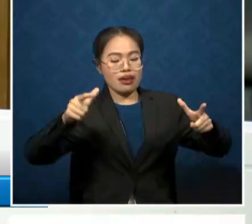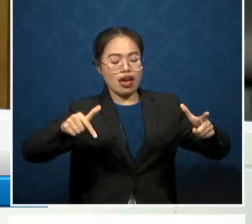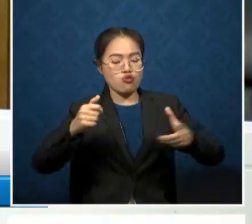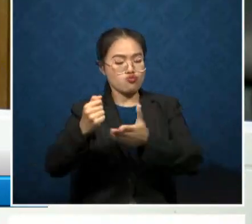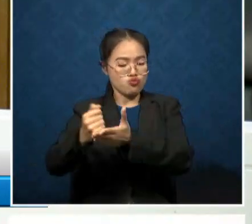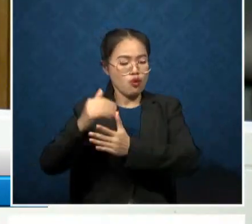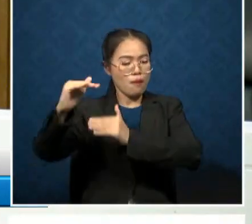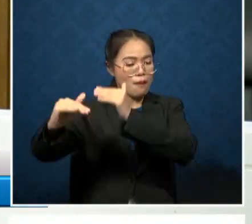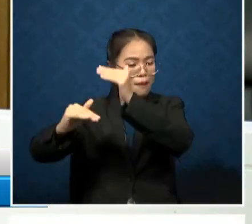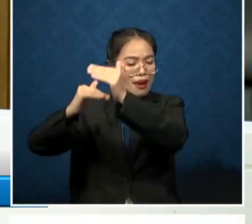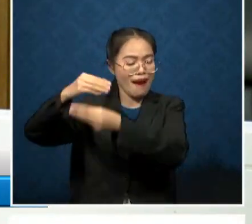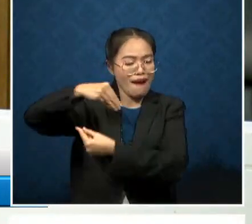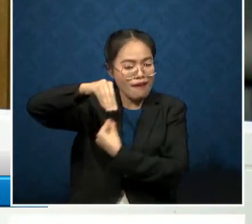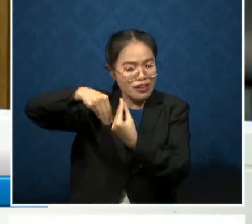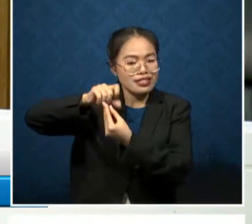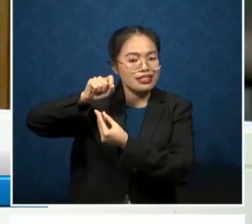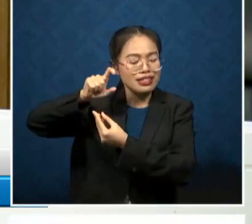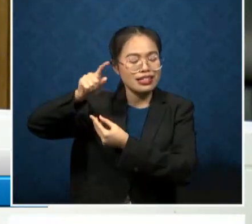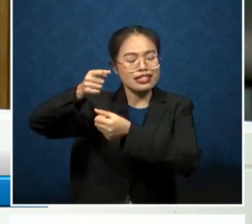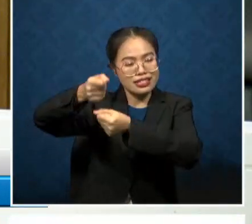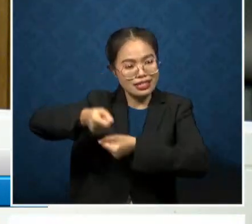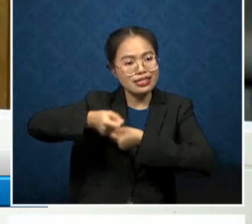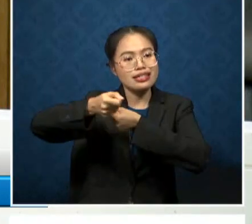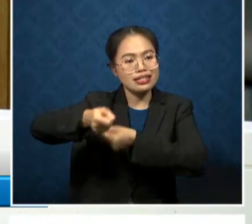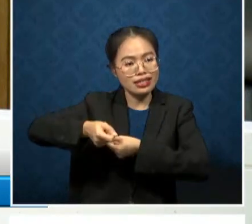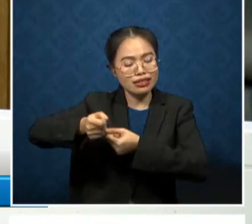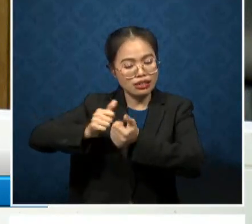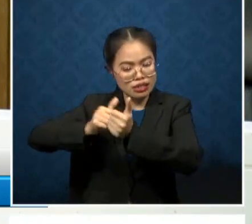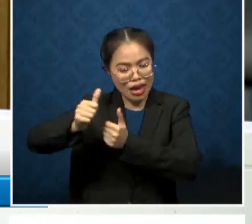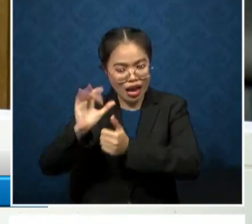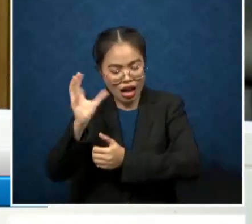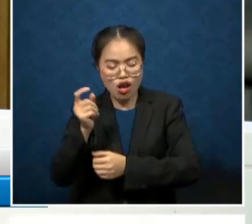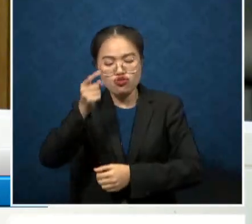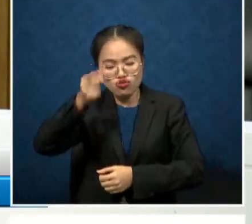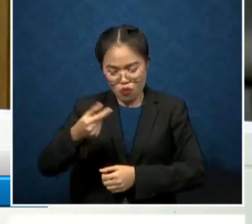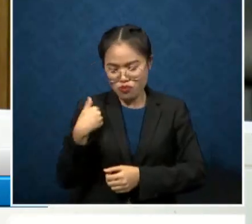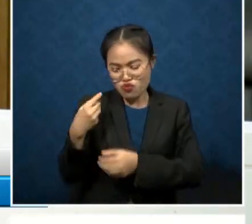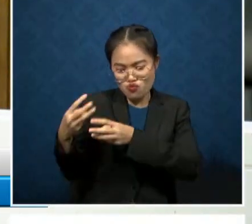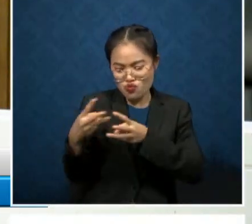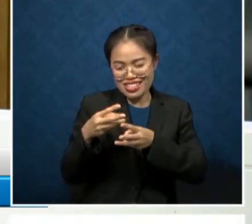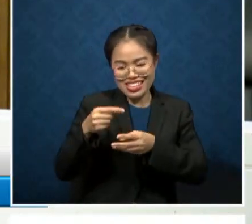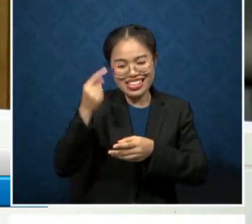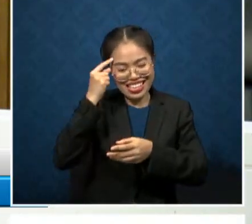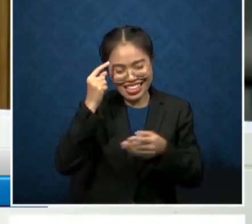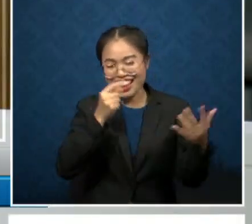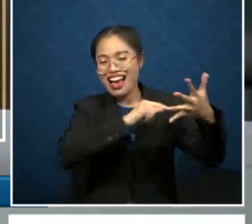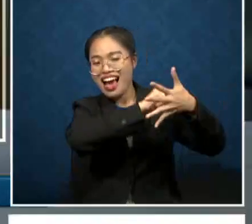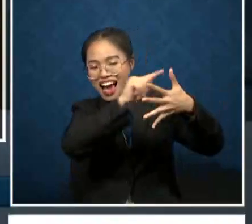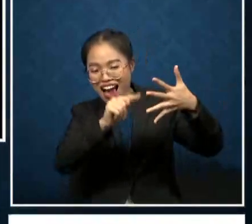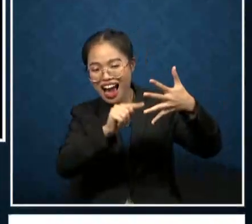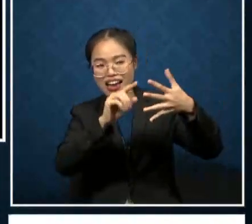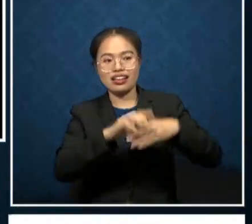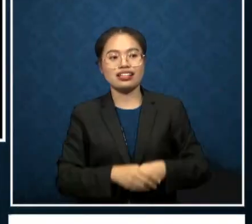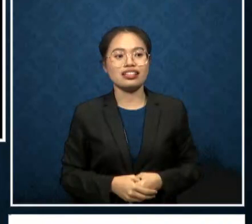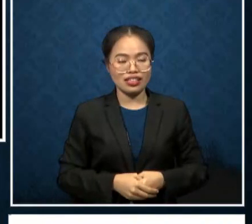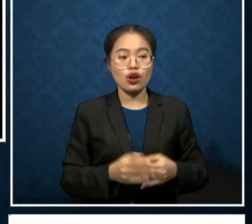เกษตรเป็นการสร้างความมั่นคงด้านเศรษฐกิจสร้างกิตความสามารถในการแข่งขันต้องมีหลักและวิธีการหลักคิดและวิธีการอย่างไรบ้างต่อไปนี้ที่ผมจะนำเสนอใน